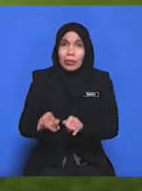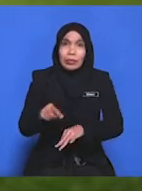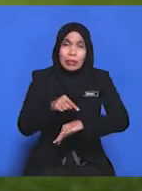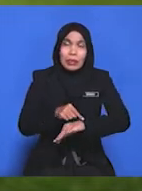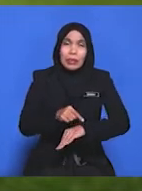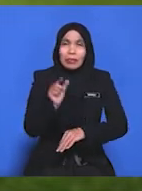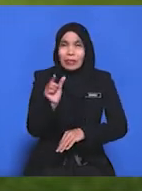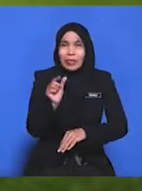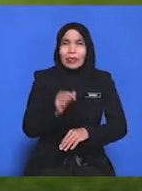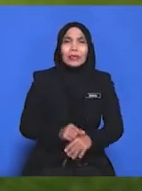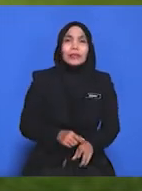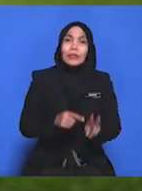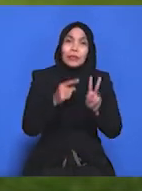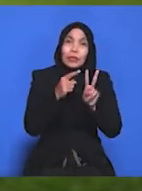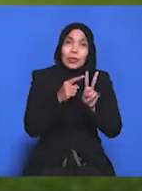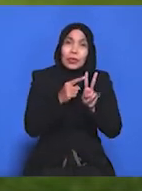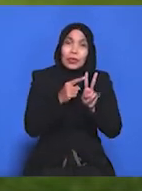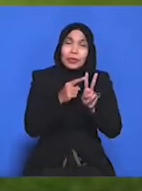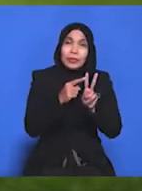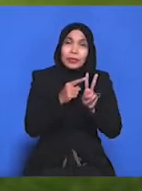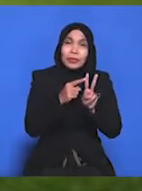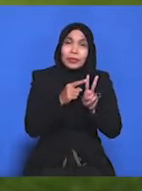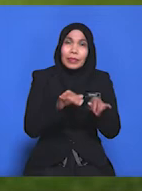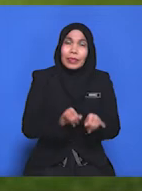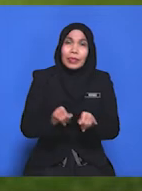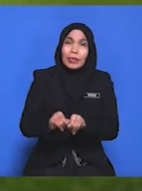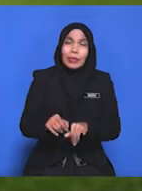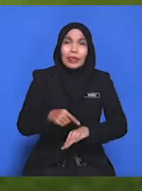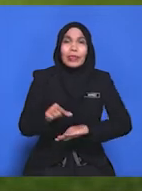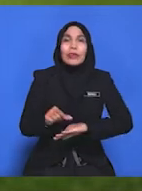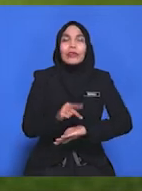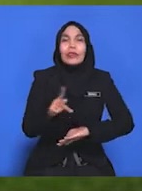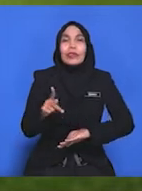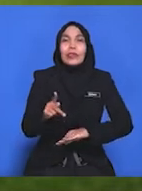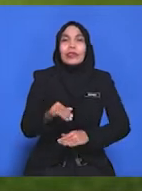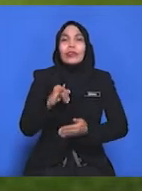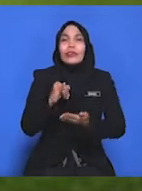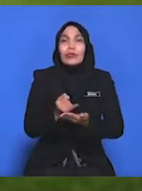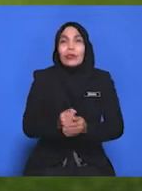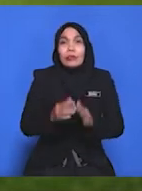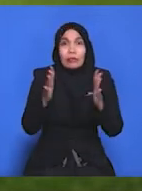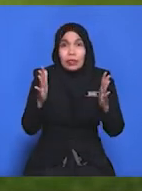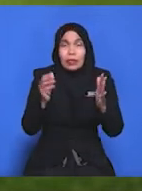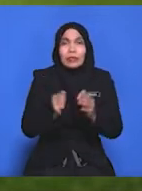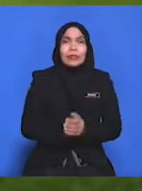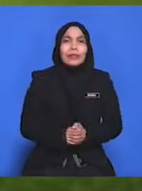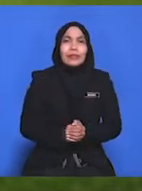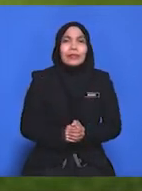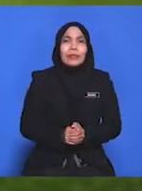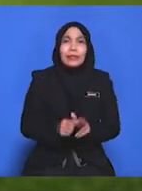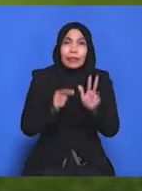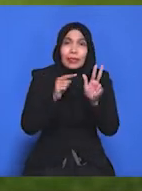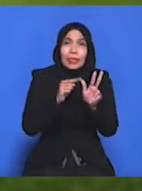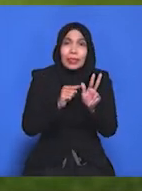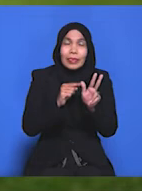Kedua, ia sesuai digunakan apabila jumlah penyertaan adalah besar.